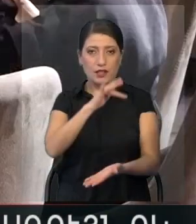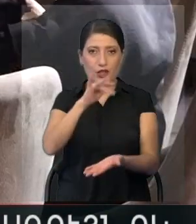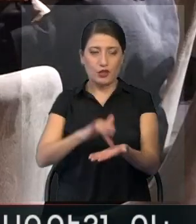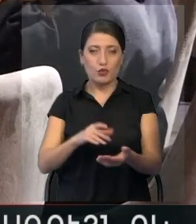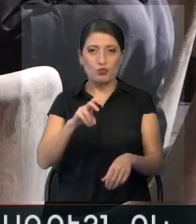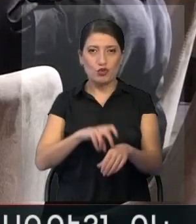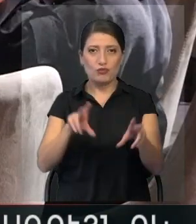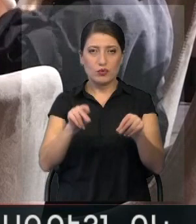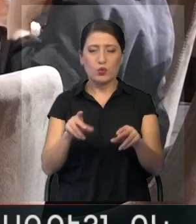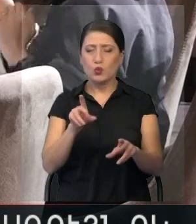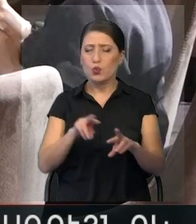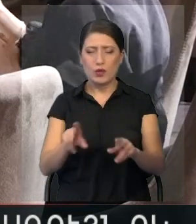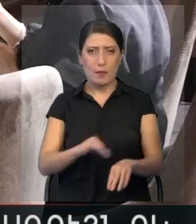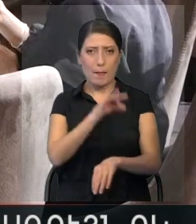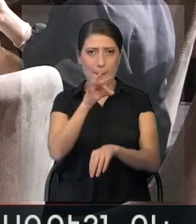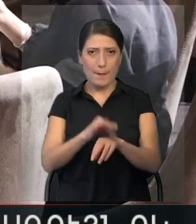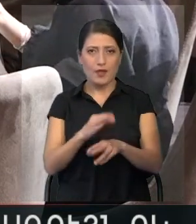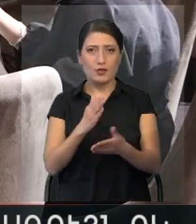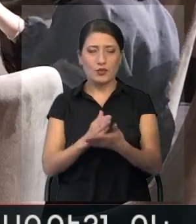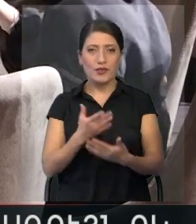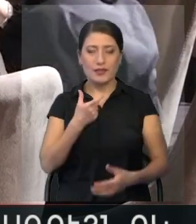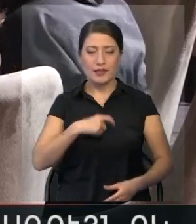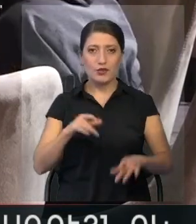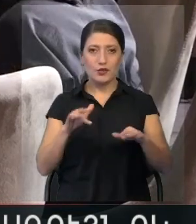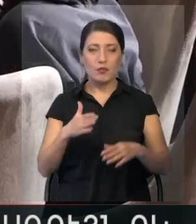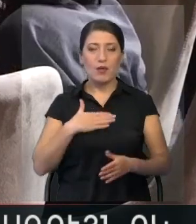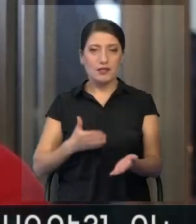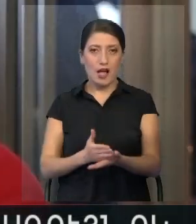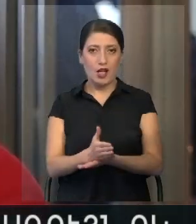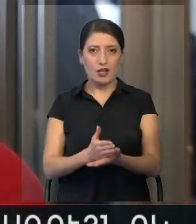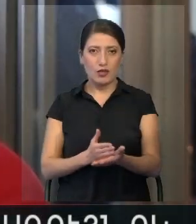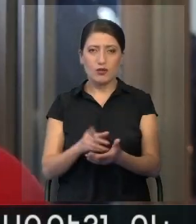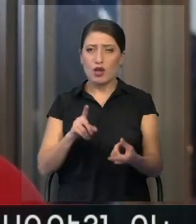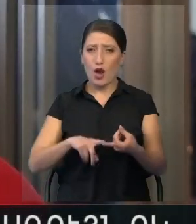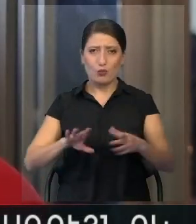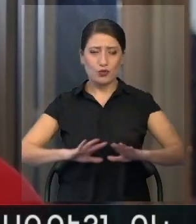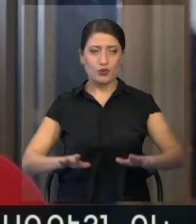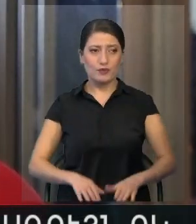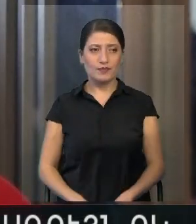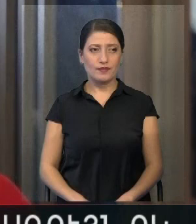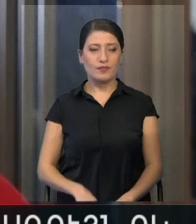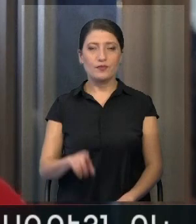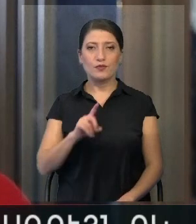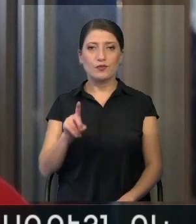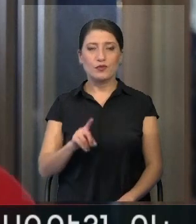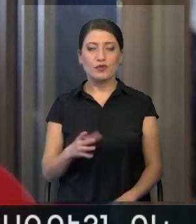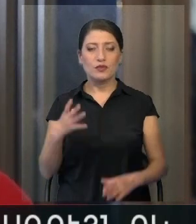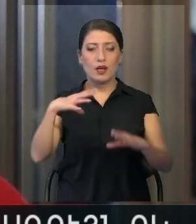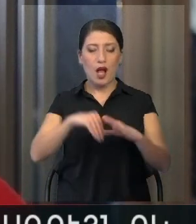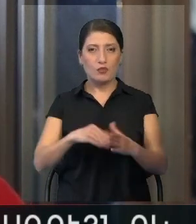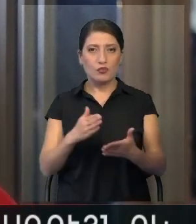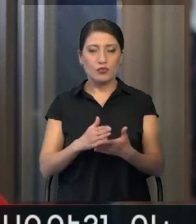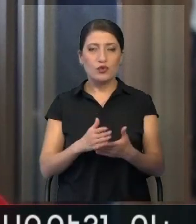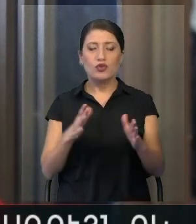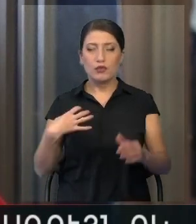բժիշկներն ասում են, նույն պատասխանատվությամբ են մոտենում իրենց գործին։ Մեր ծառայությունը, անկախ թե ինքը ինչ կազմում կլինի,